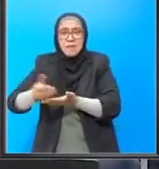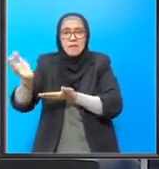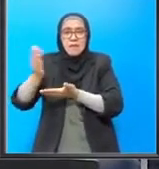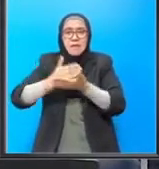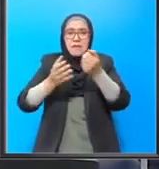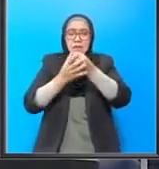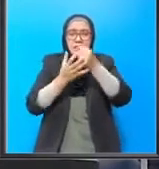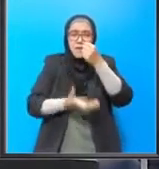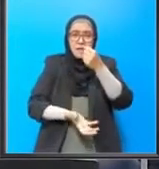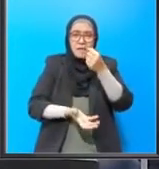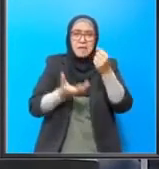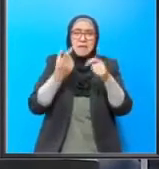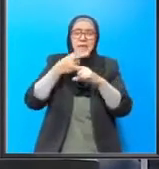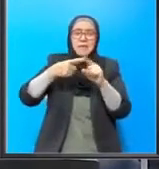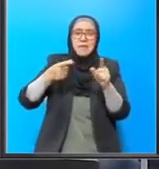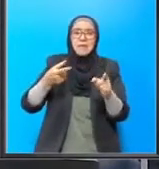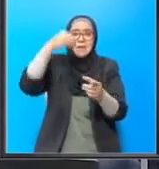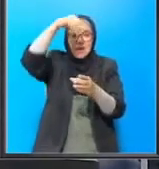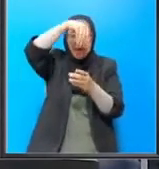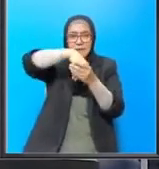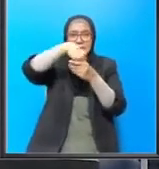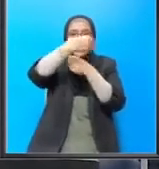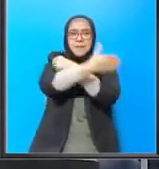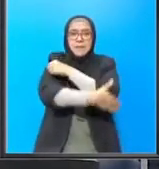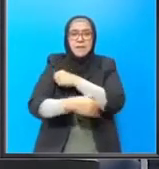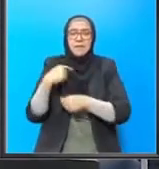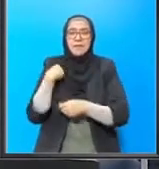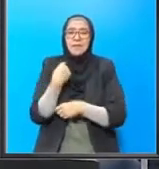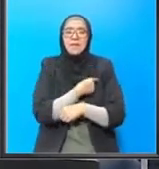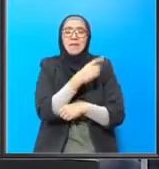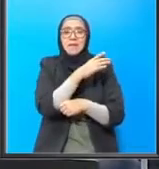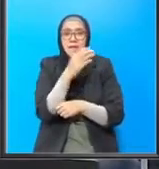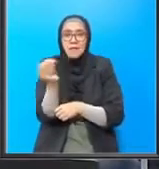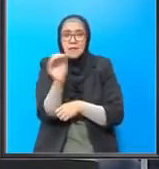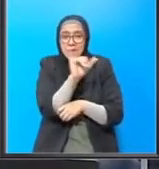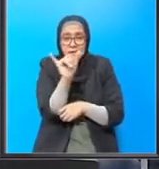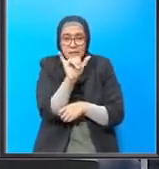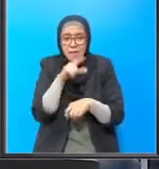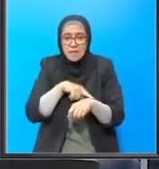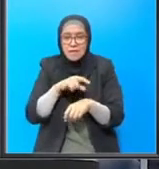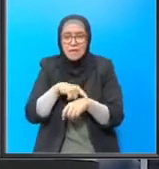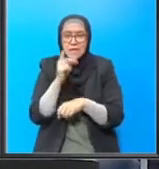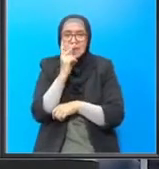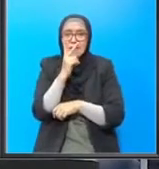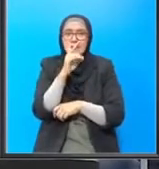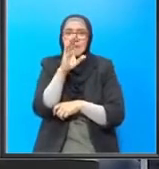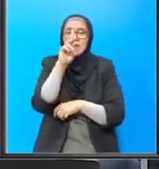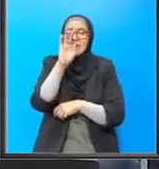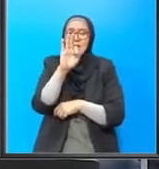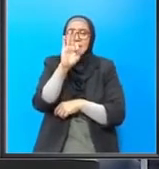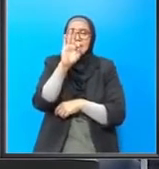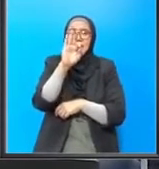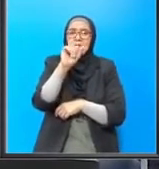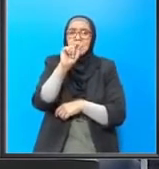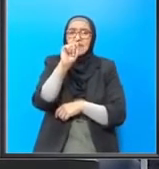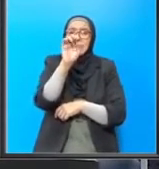keuangan kita di dalam negara disamping Mereka melihat faktur-faktur